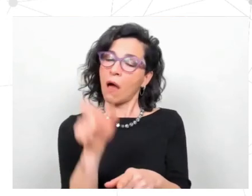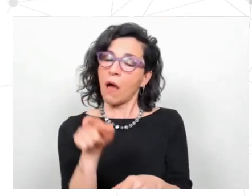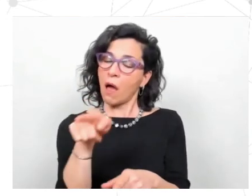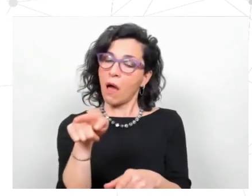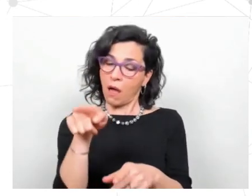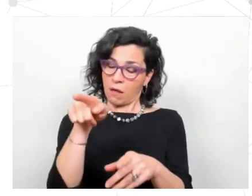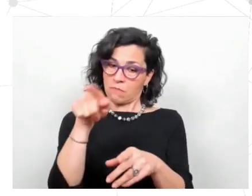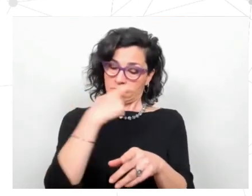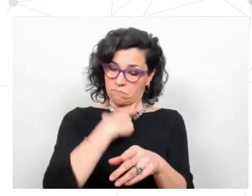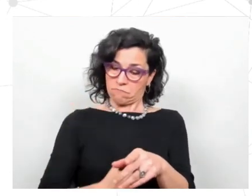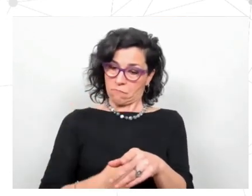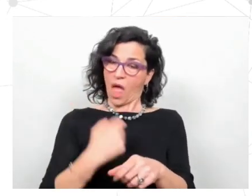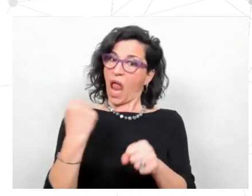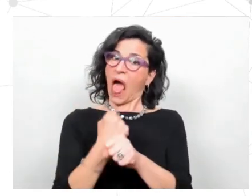lavoratore?